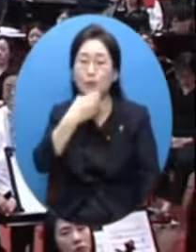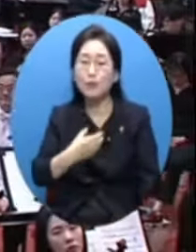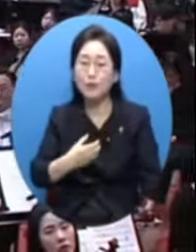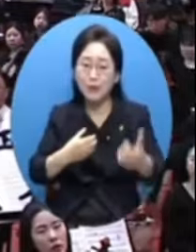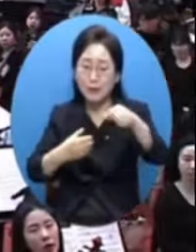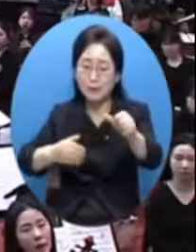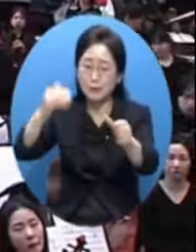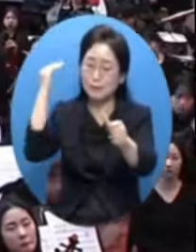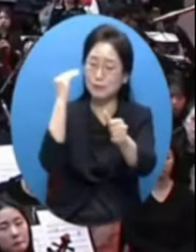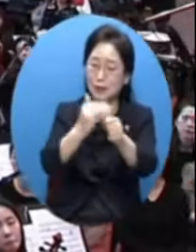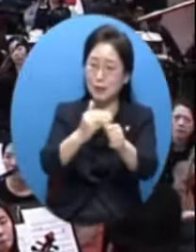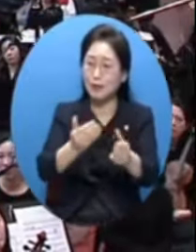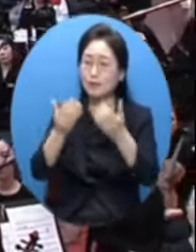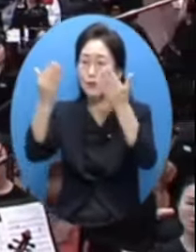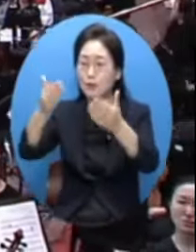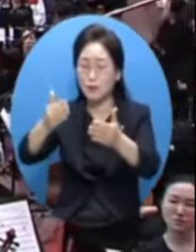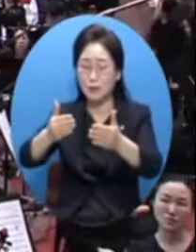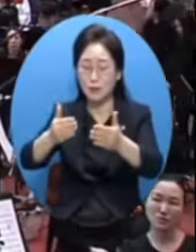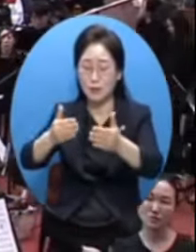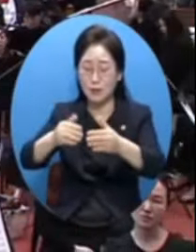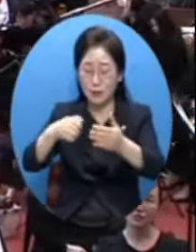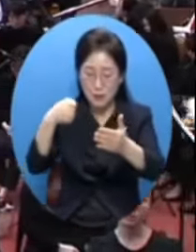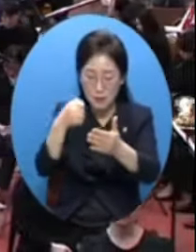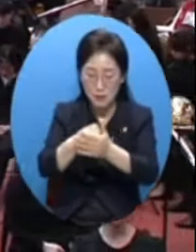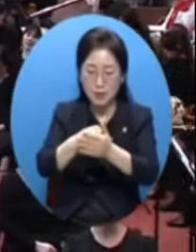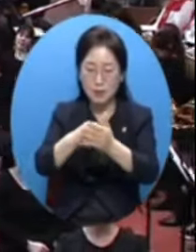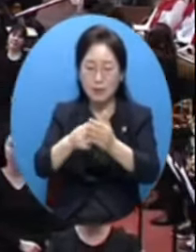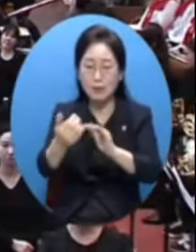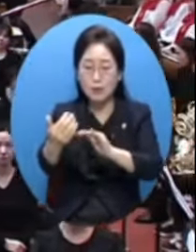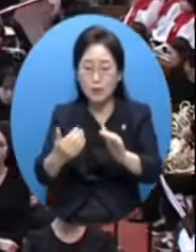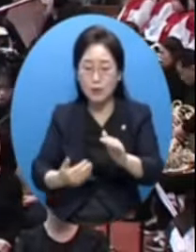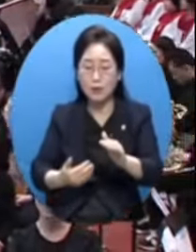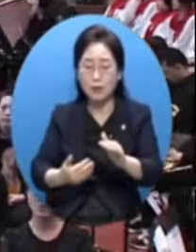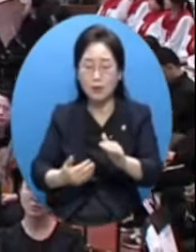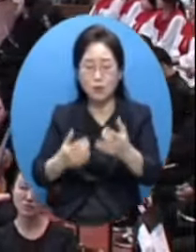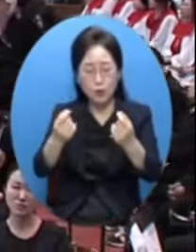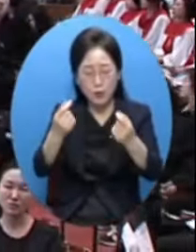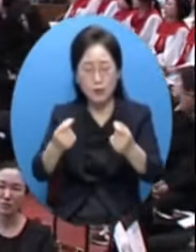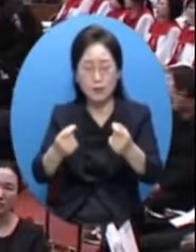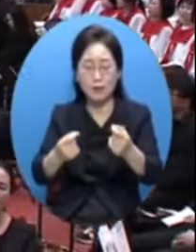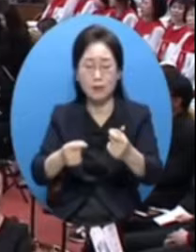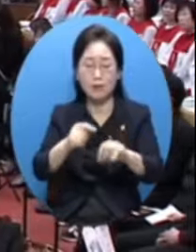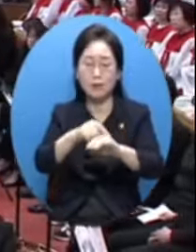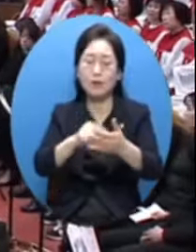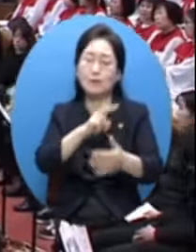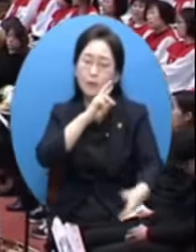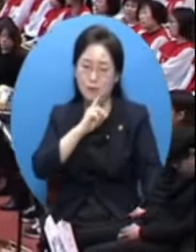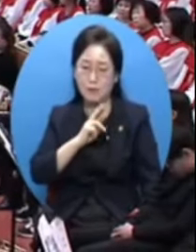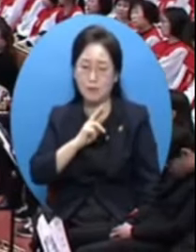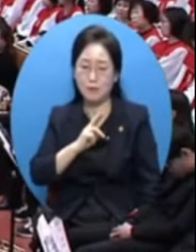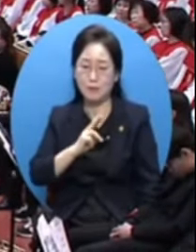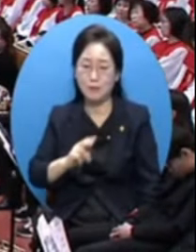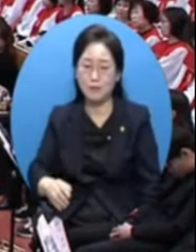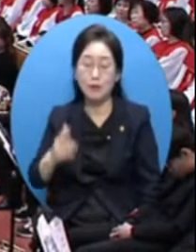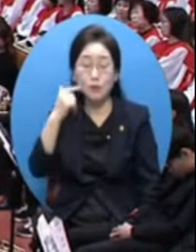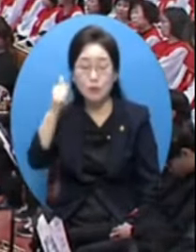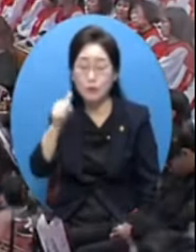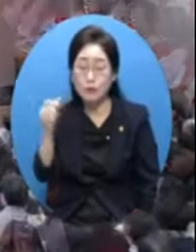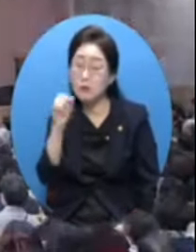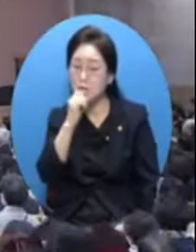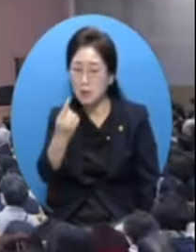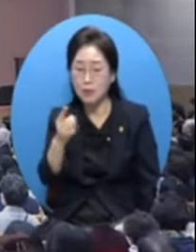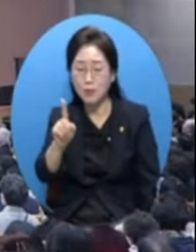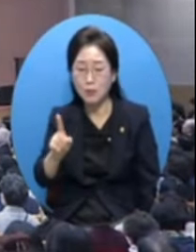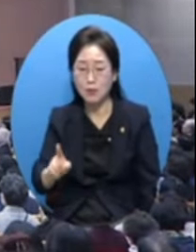순종을 결심하면서 하나님 주신 평안함이 다가왔습니다. 목사님께서는 우리 주님이